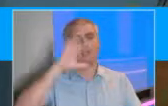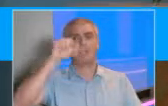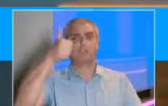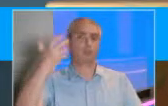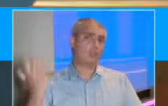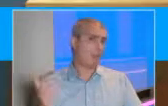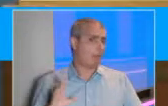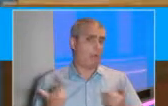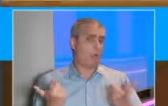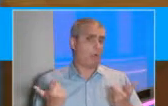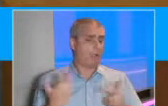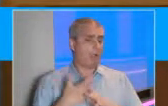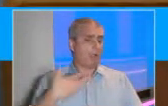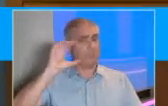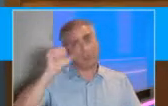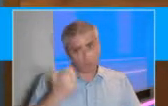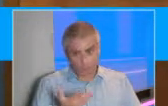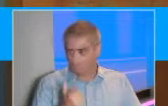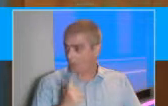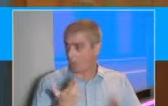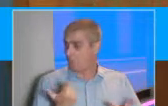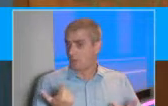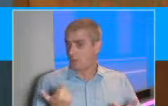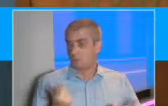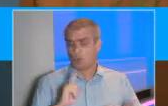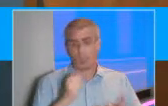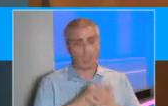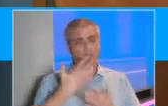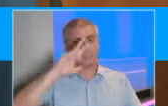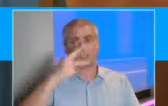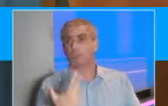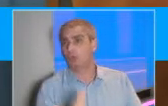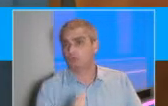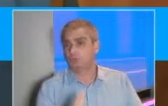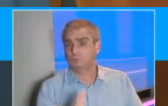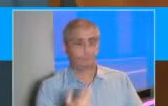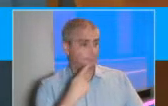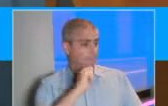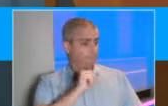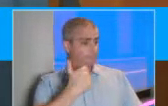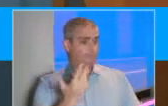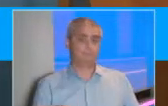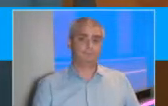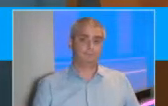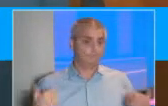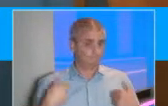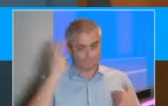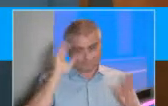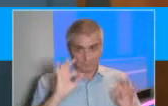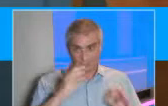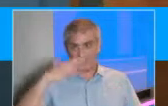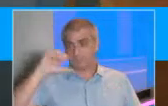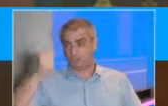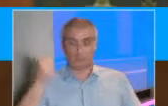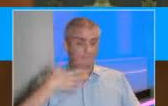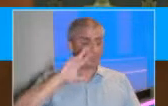הראשונה. למה למעשה רק עד הקריאה הראשונה? למה לא עד הקריאה השלישית? קודם כל, אני, את ההיגיון בין עד הקריאה